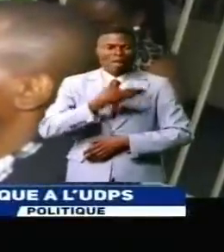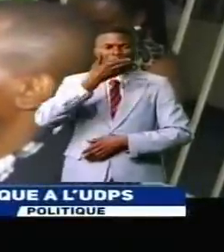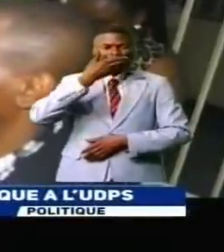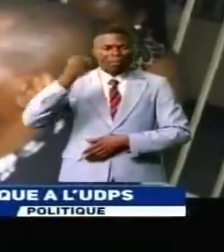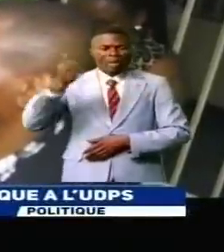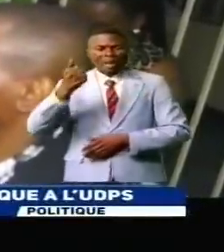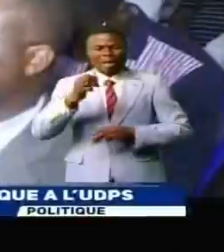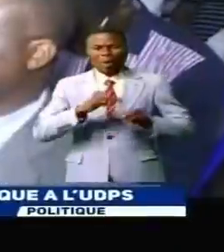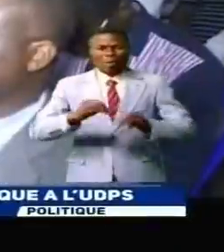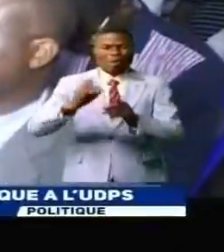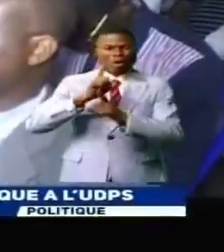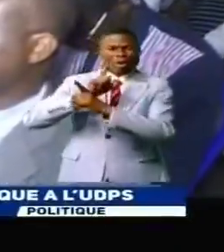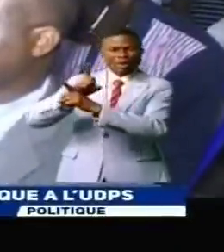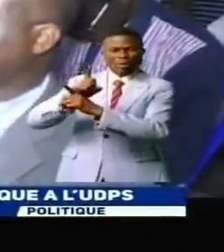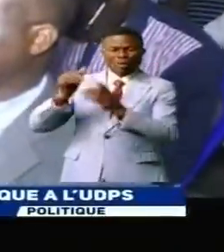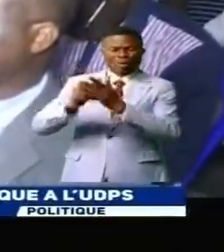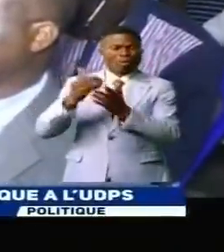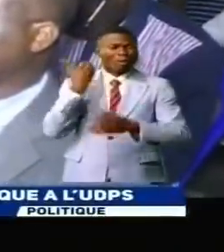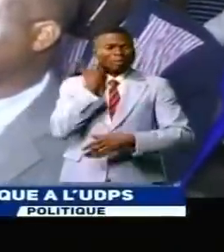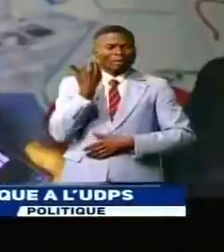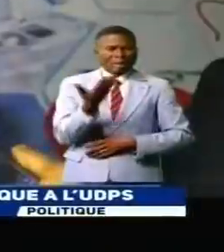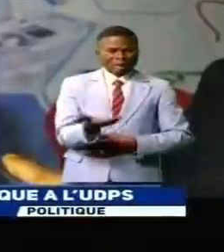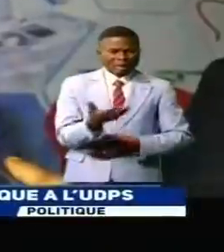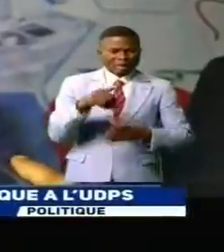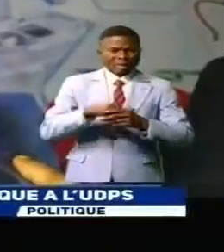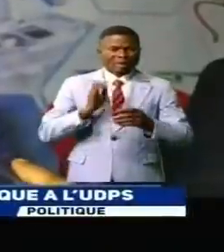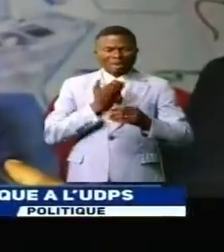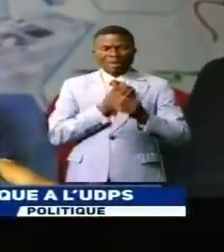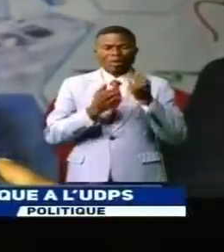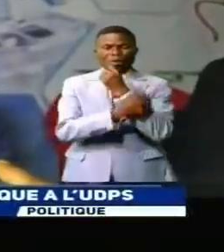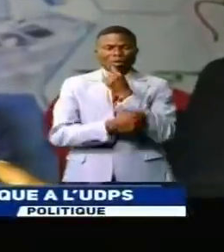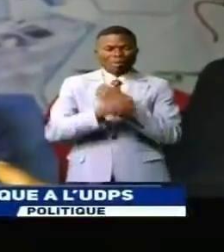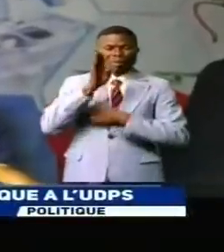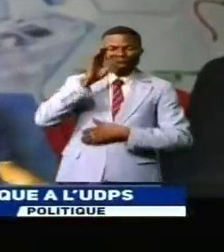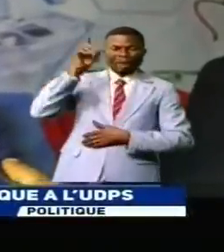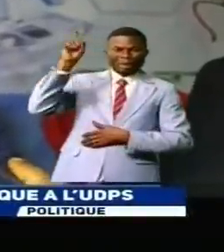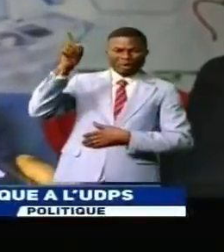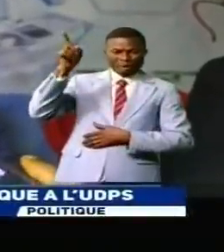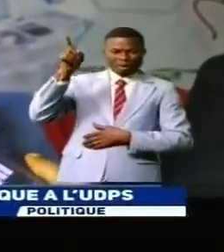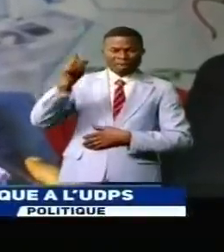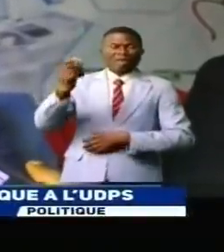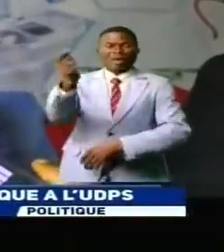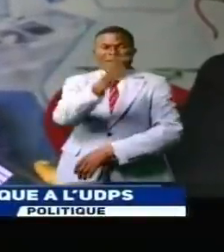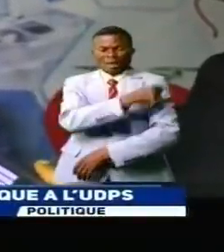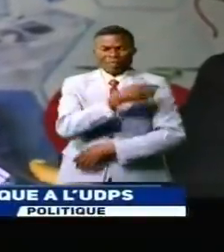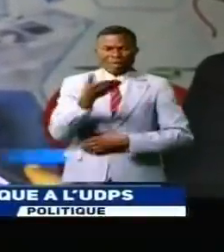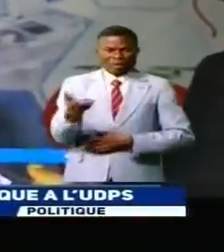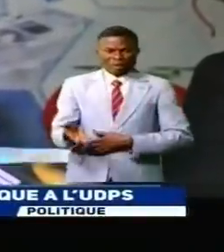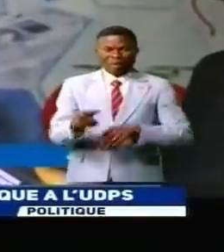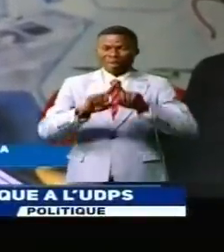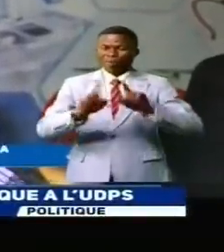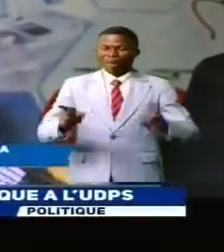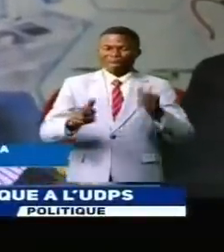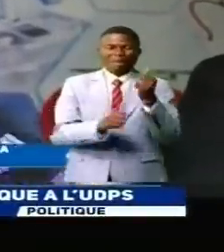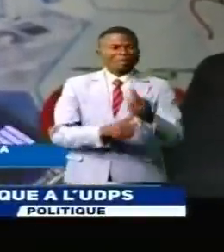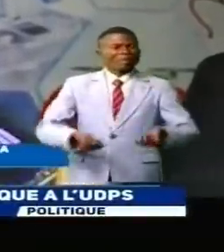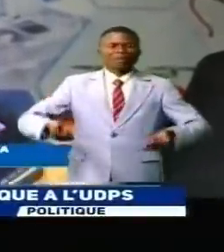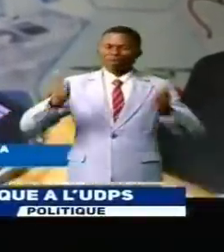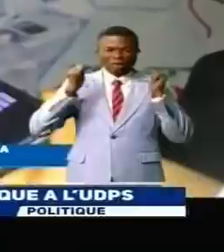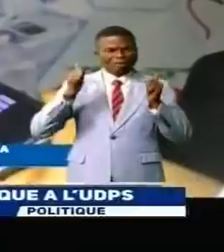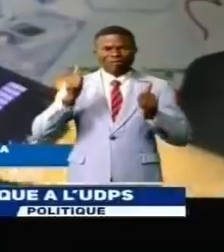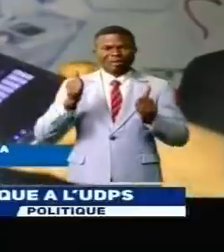de prévention contre cette pandémie. Dans notre pays, par exemple, il y a le vaccin, mais les gens sont